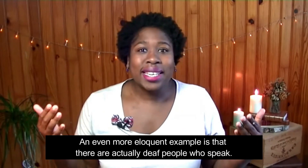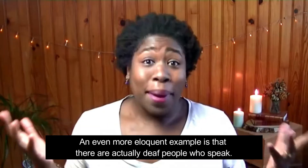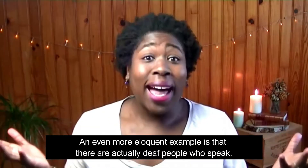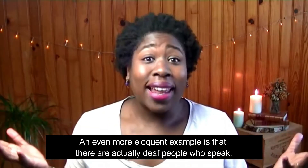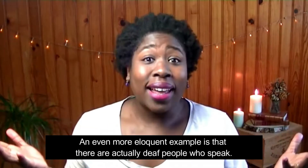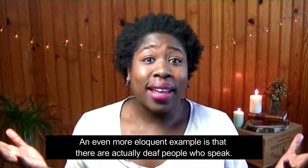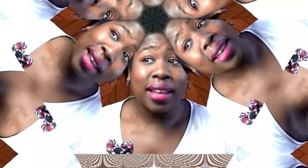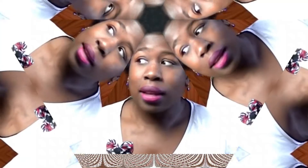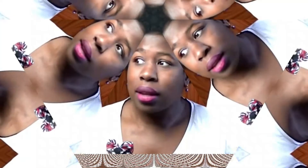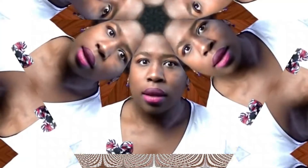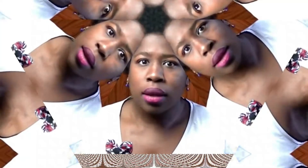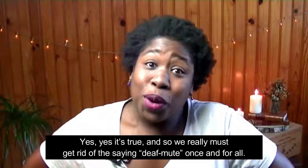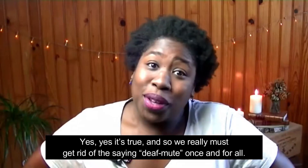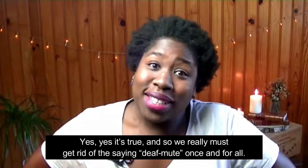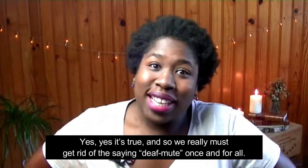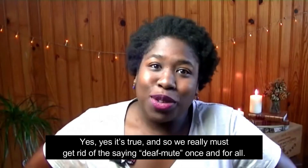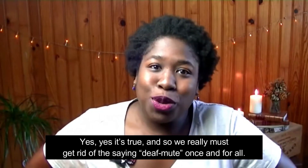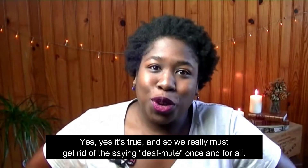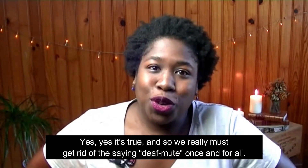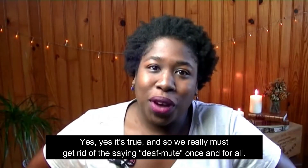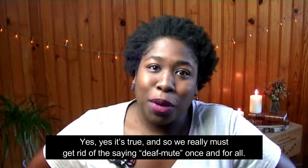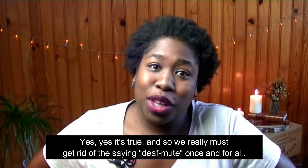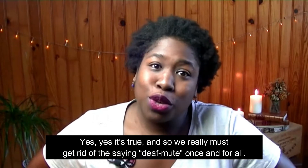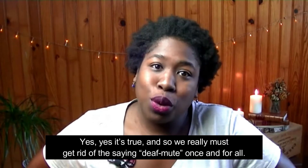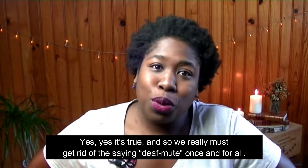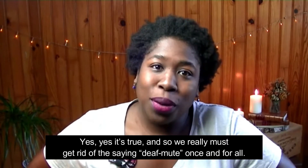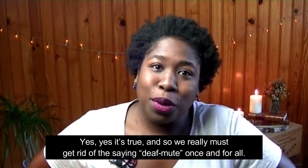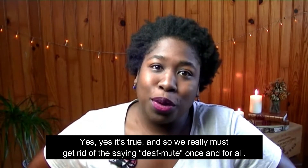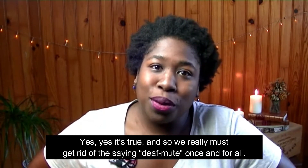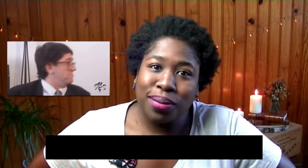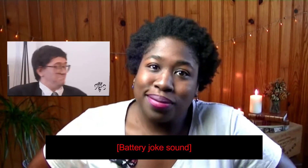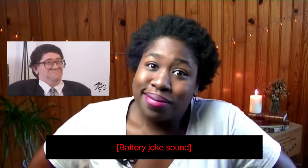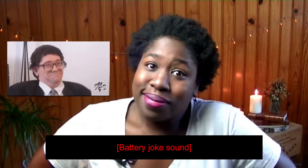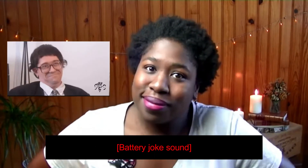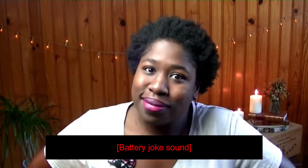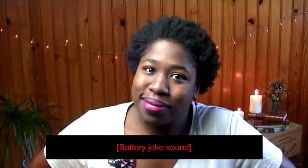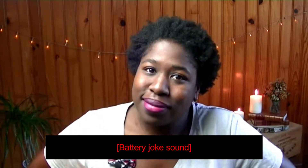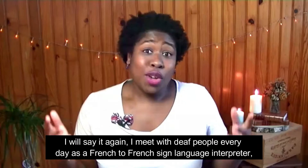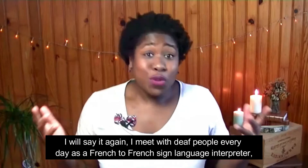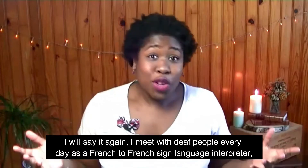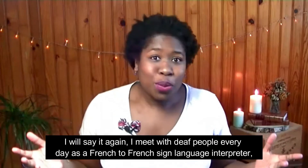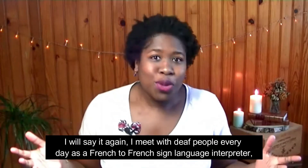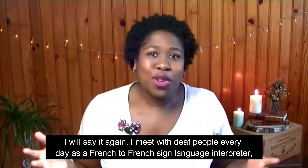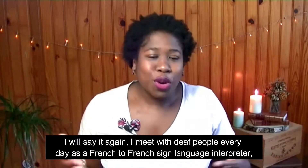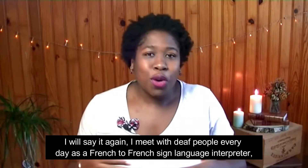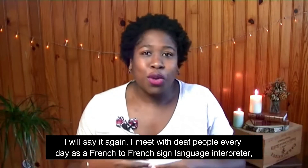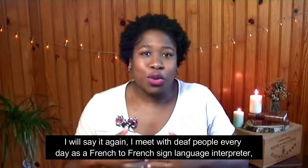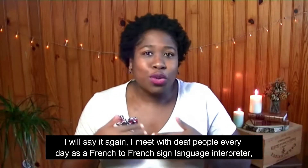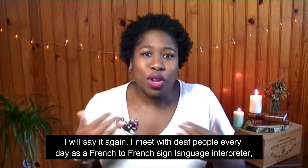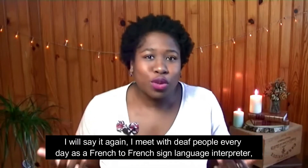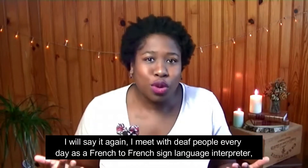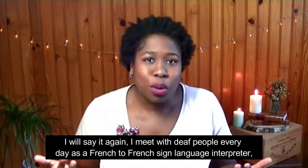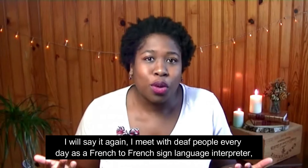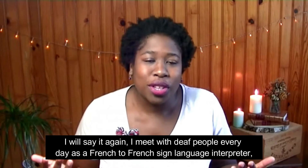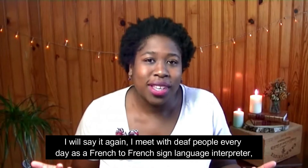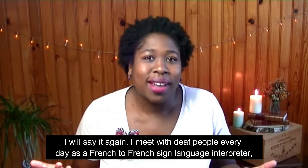qui parlent. Oui, ça nous change vraiment des sourds muets pour le coup. Une fois de plus, je rencontre